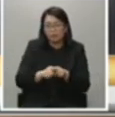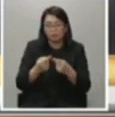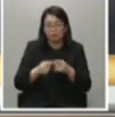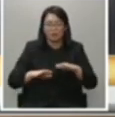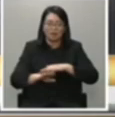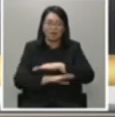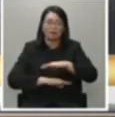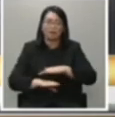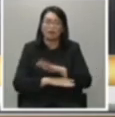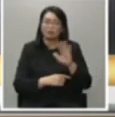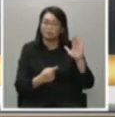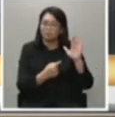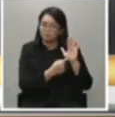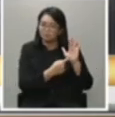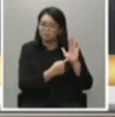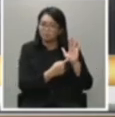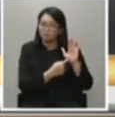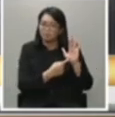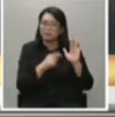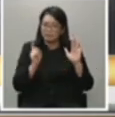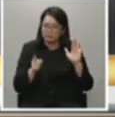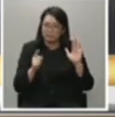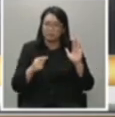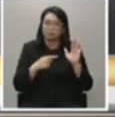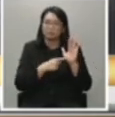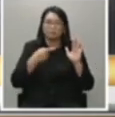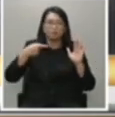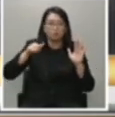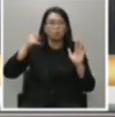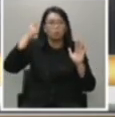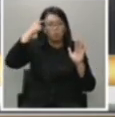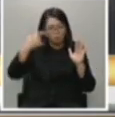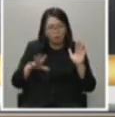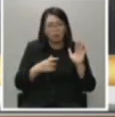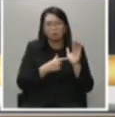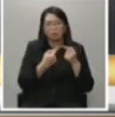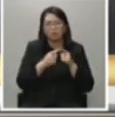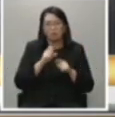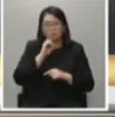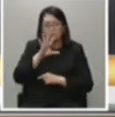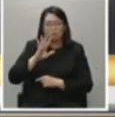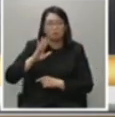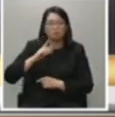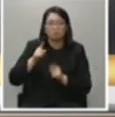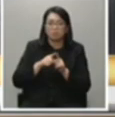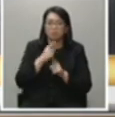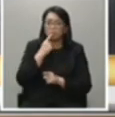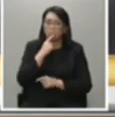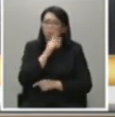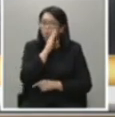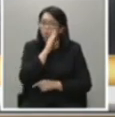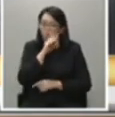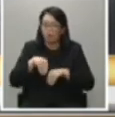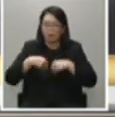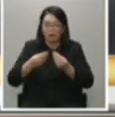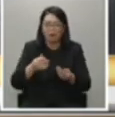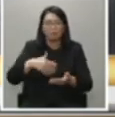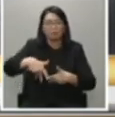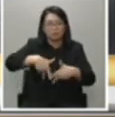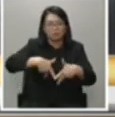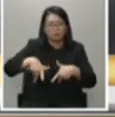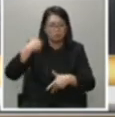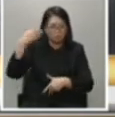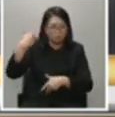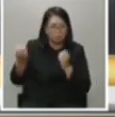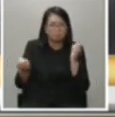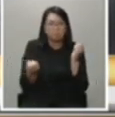าวค่ะพอจะสรุปได้ว่าพลเอกประยุทธ์จันทร์โอชาพูดเท็จกับประชาชนและนำมาซึ่งความ